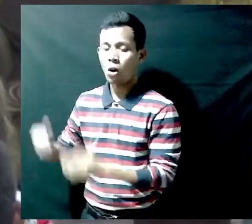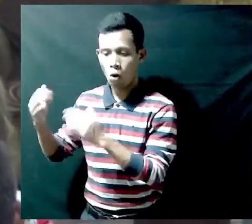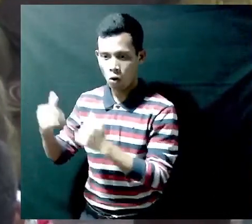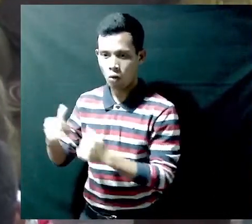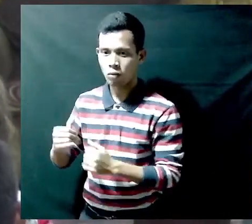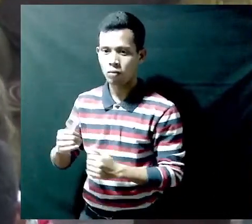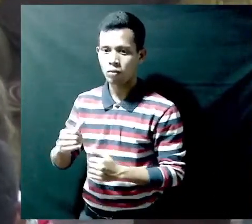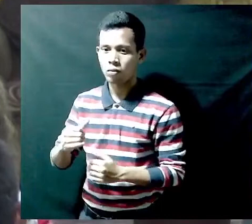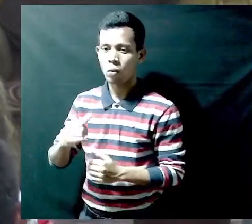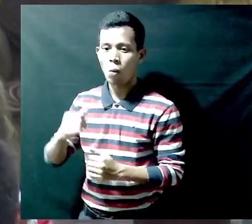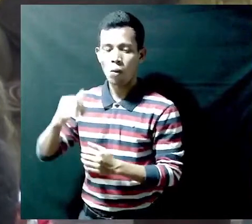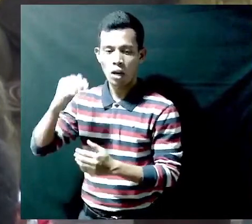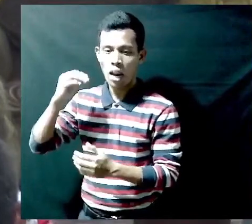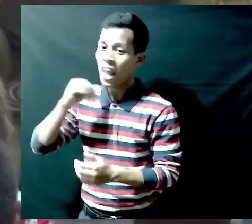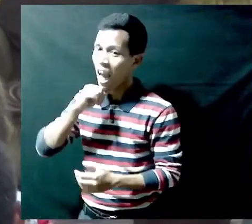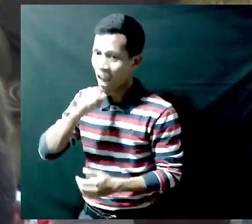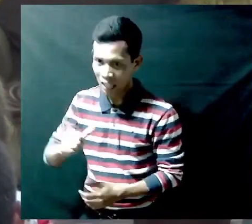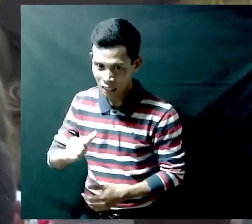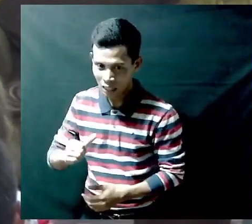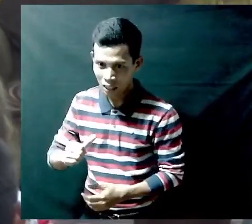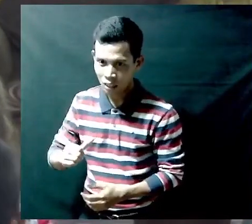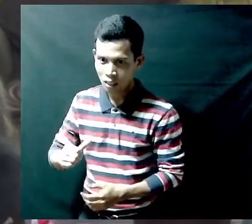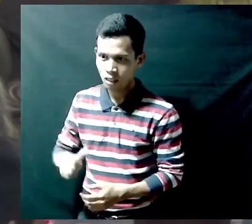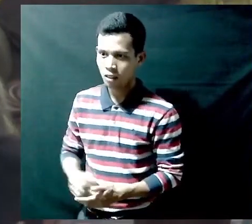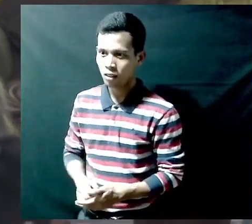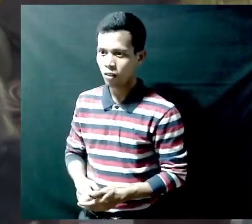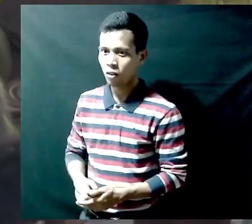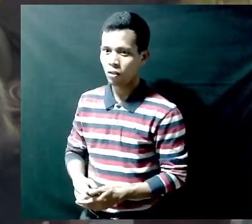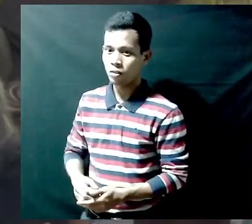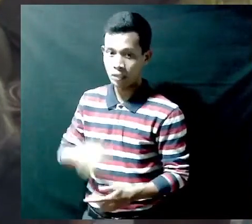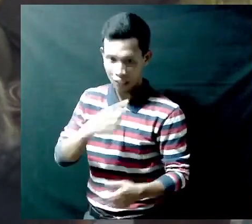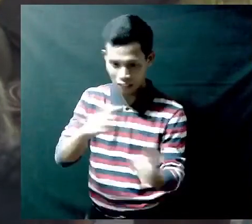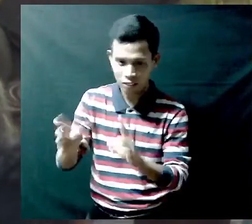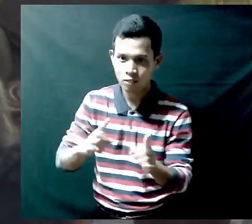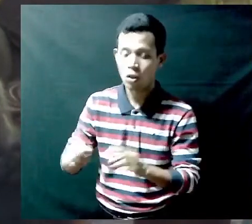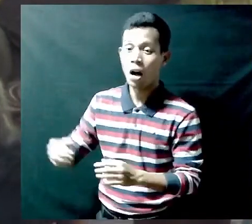mo, wag kang ikabud.